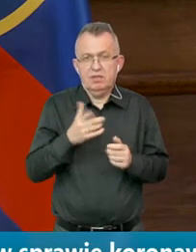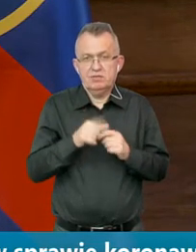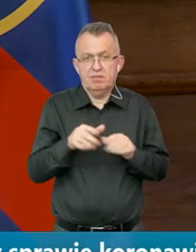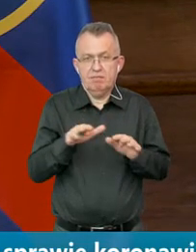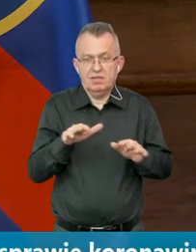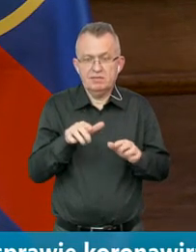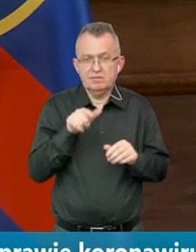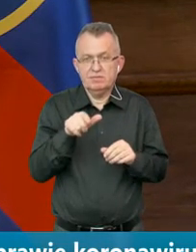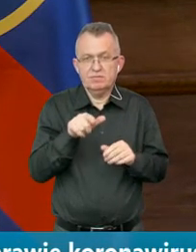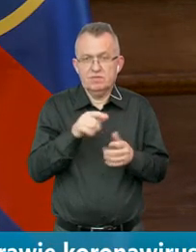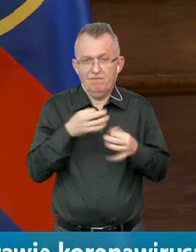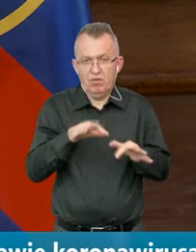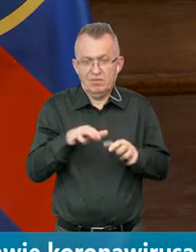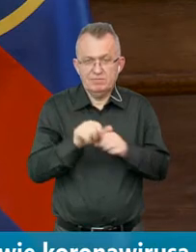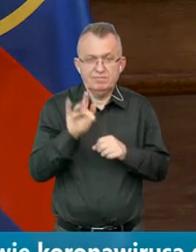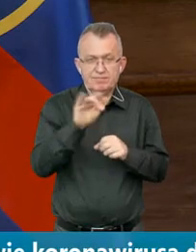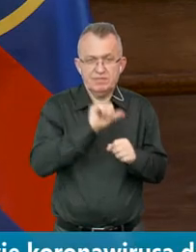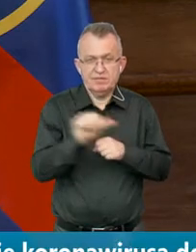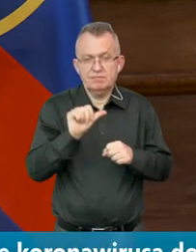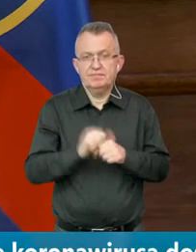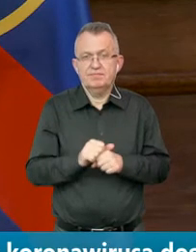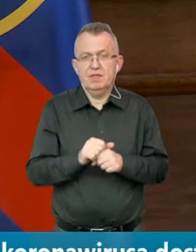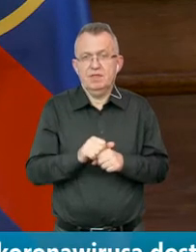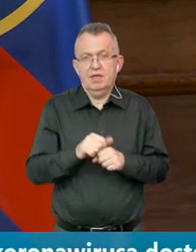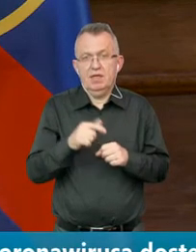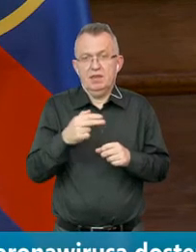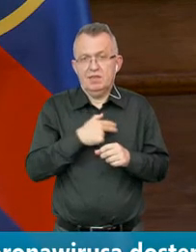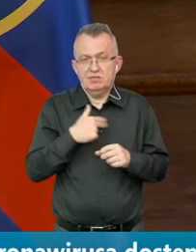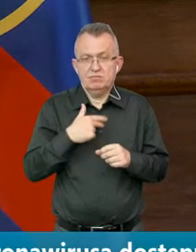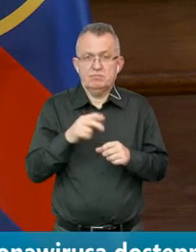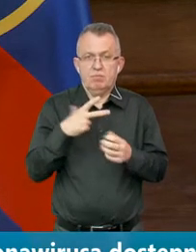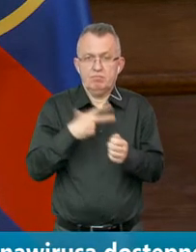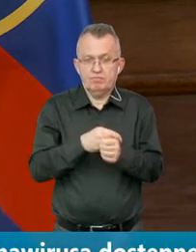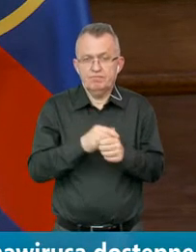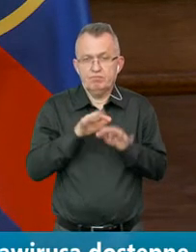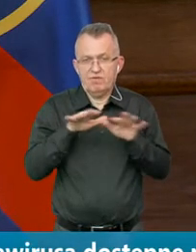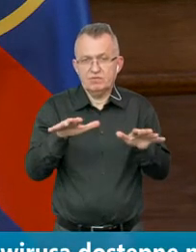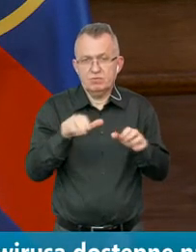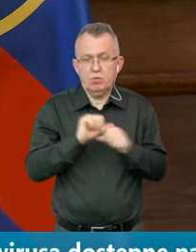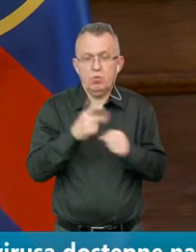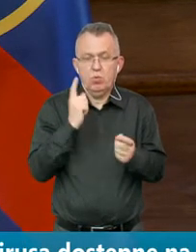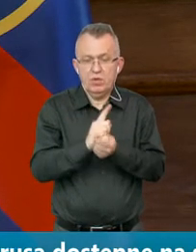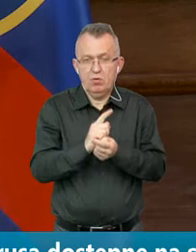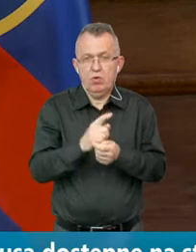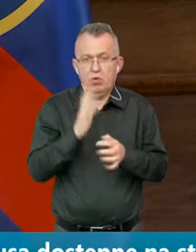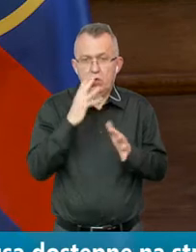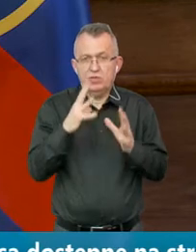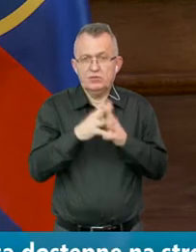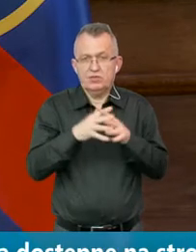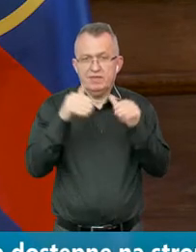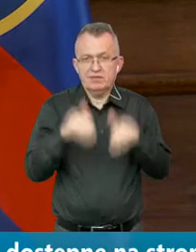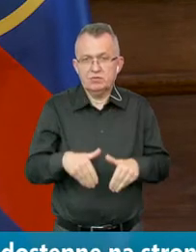miejsca są takie możliwości. Także w naszym powszechnym punkcie szczepień do tej pory udało się zaszczepić około 10